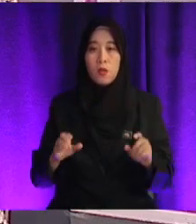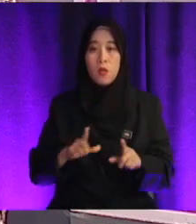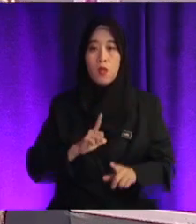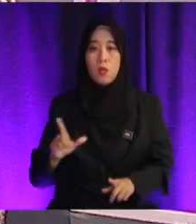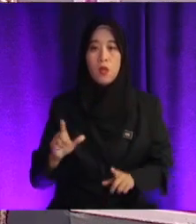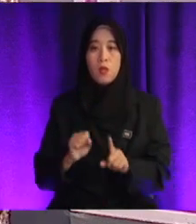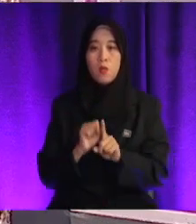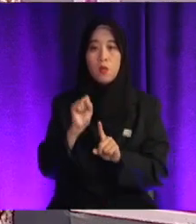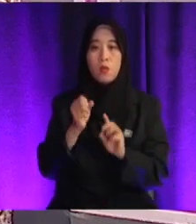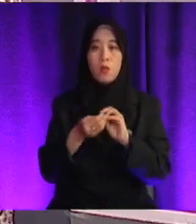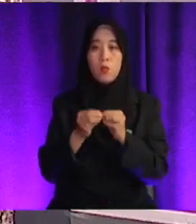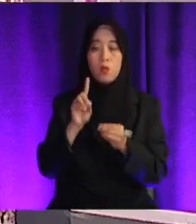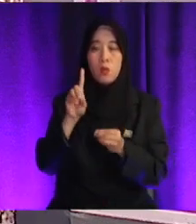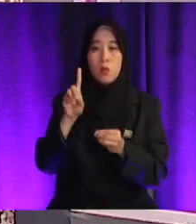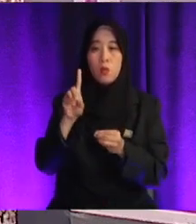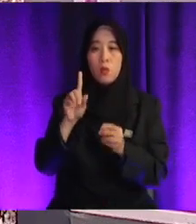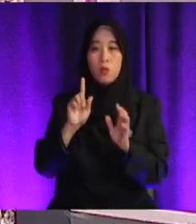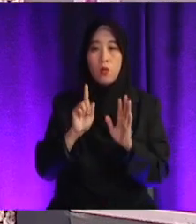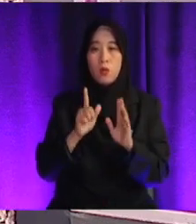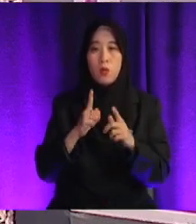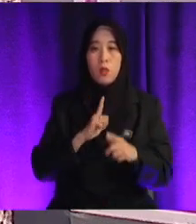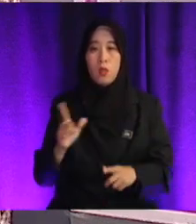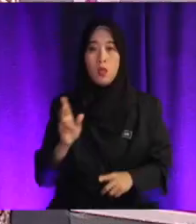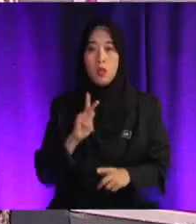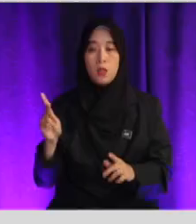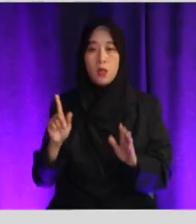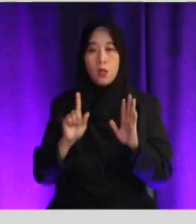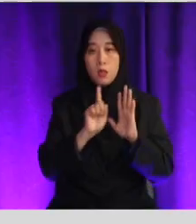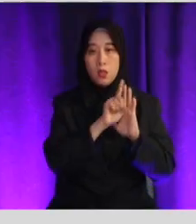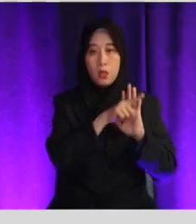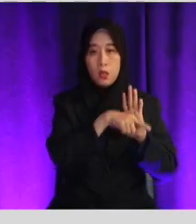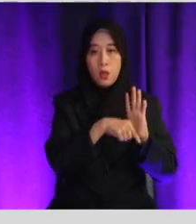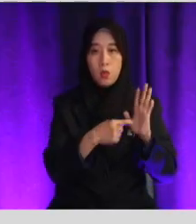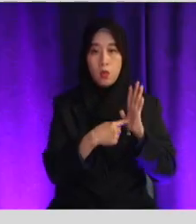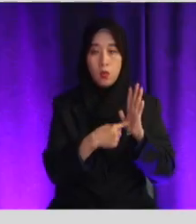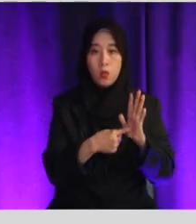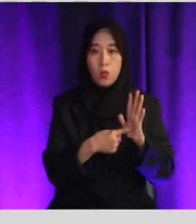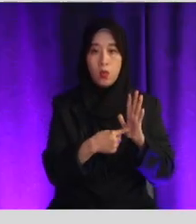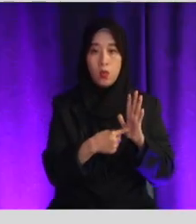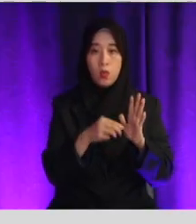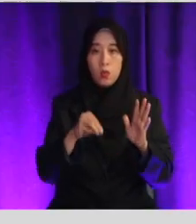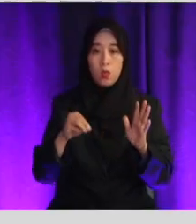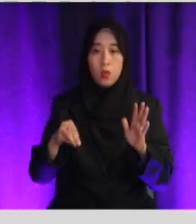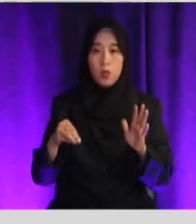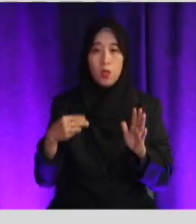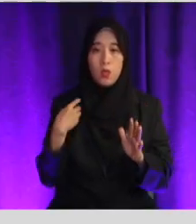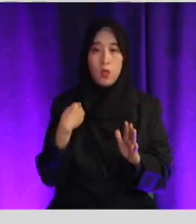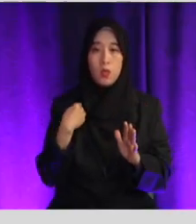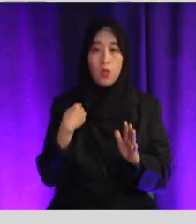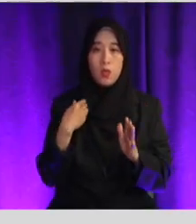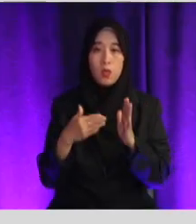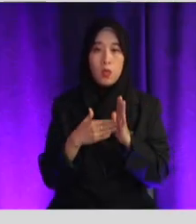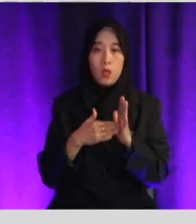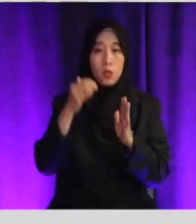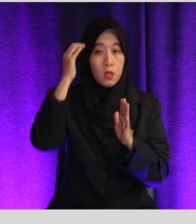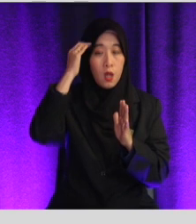yang pertama, laraskan jarum penunjuk pada kedudukan infinity. Murid perlu ingat jarum penunjuk mesti pada kedudukan